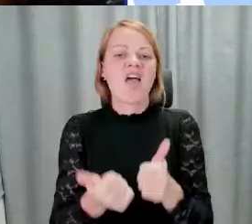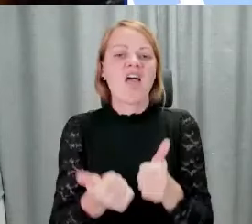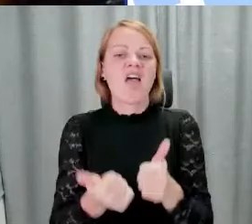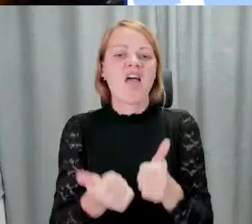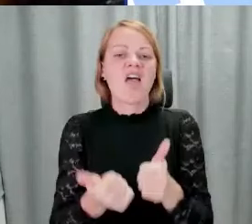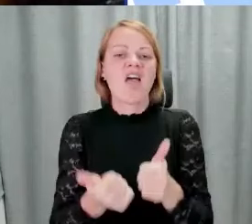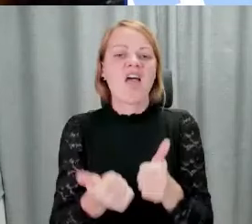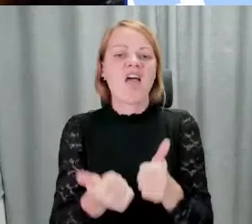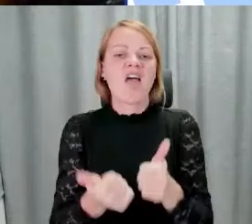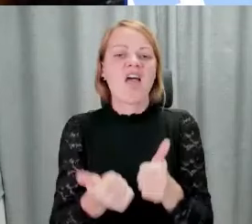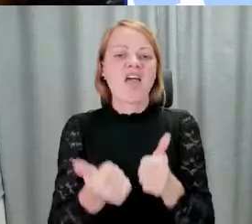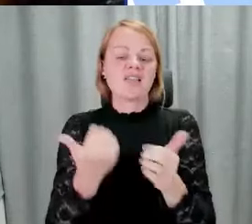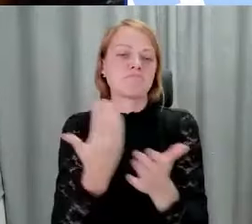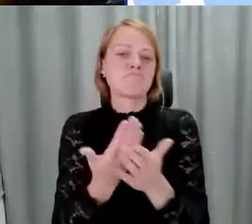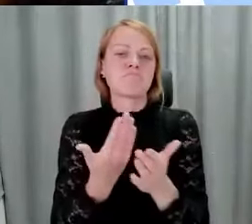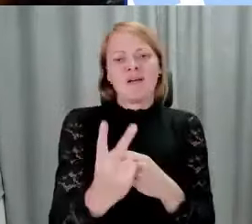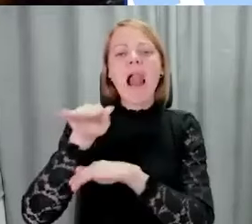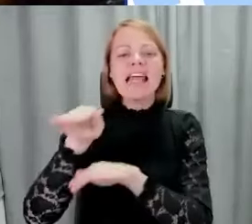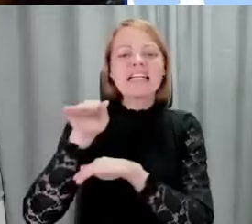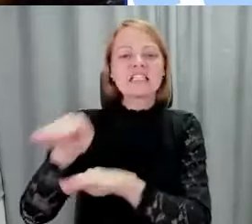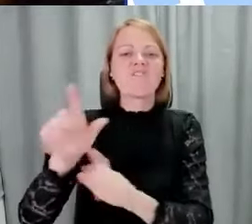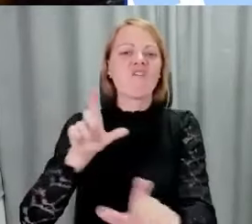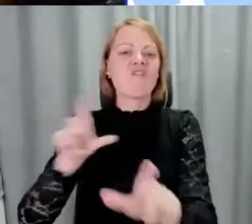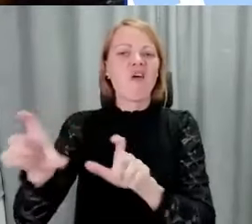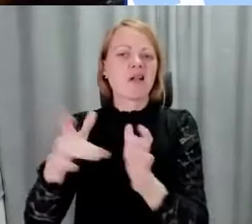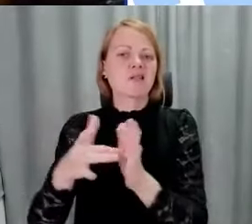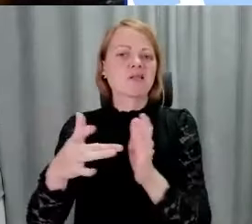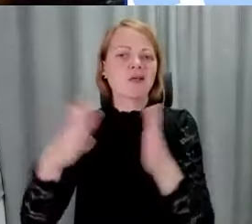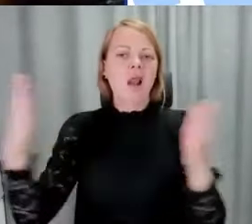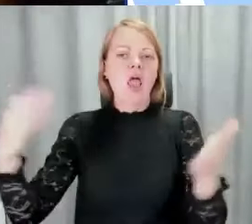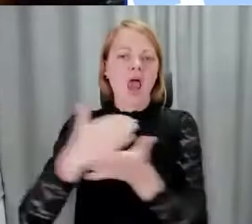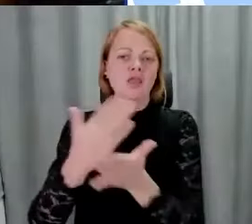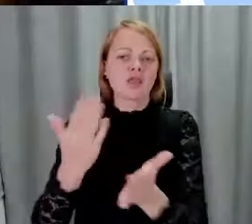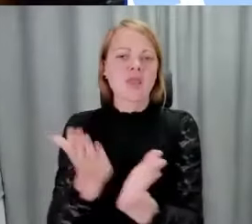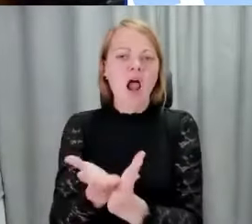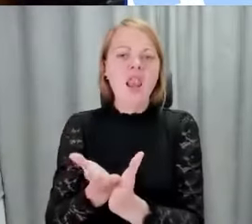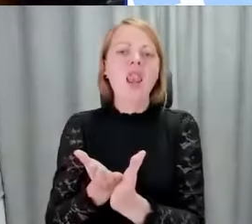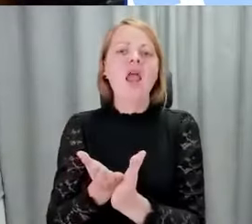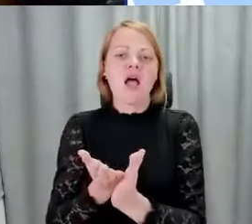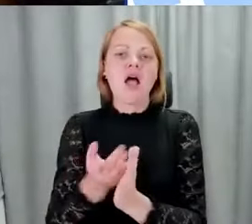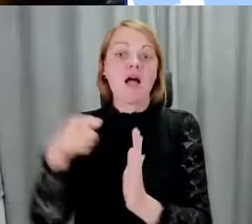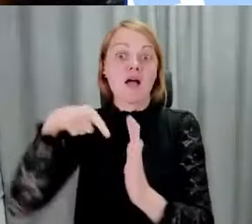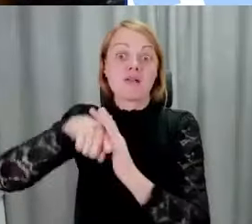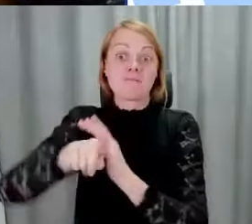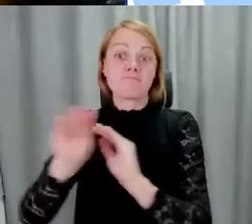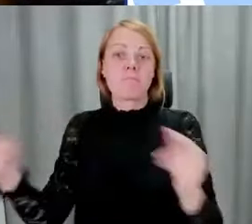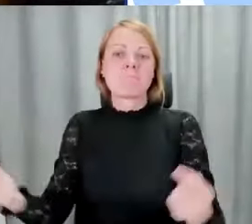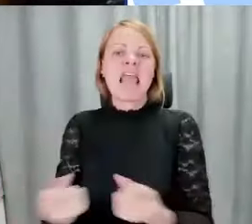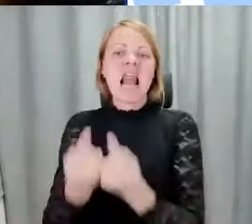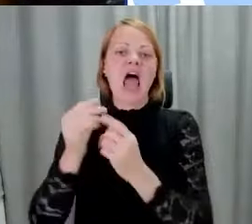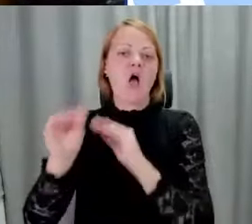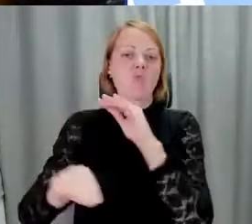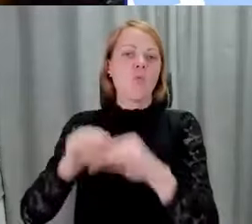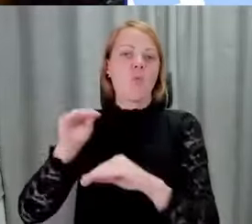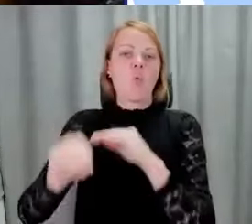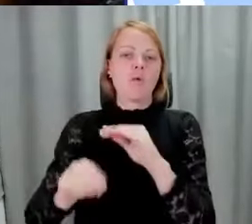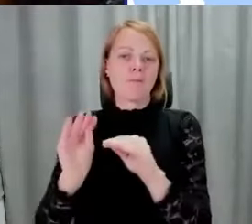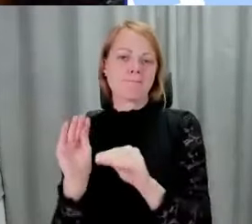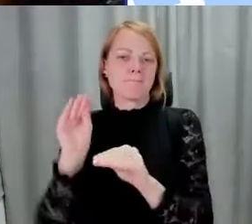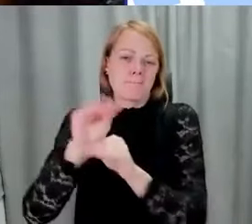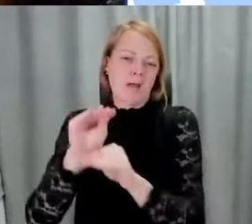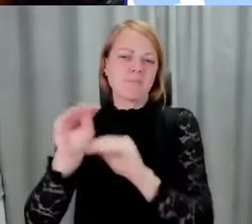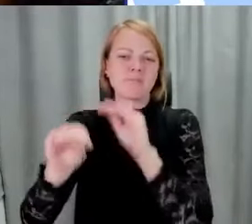būt noliktavas kaut kādam veikalam liela daļa, kurā ir jau pielāgota šādām veidām, protams, ar papildus izēju.